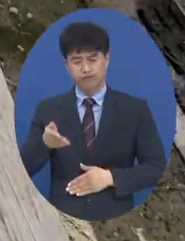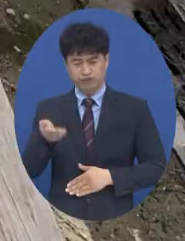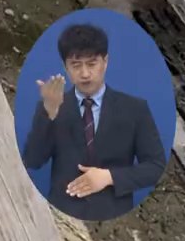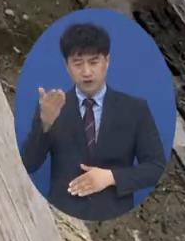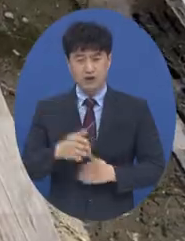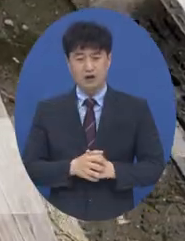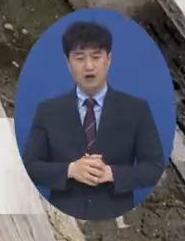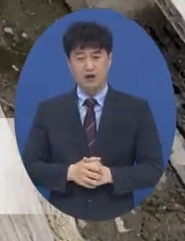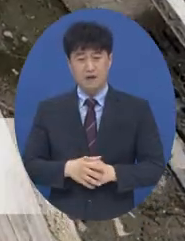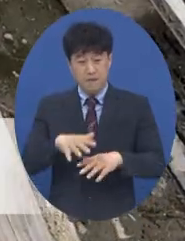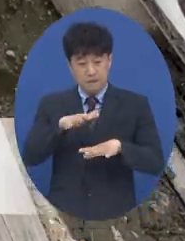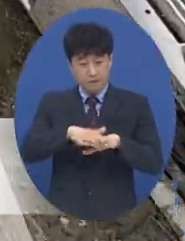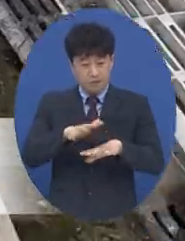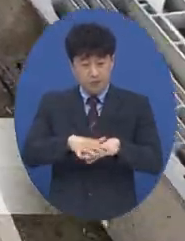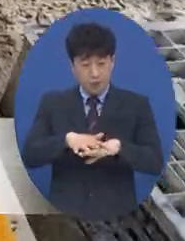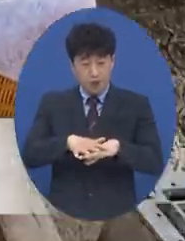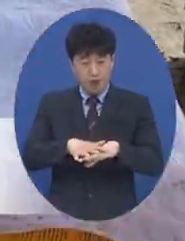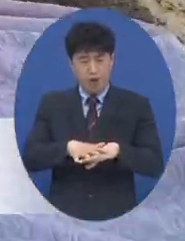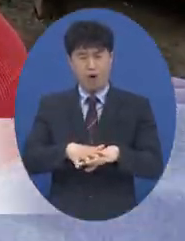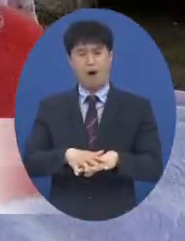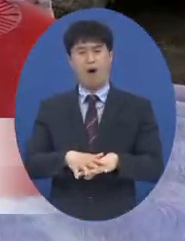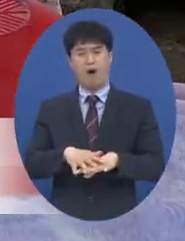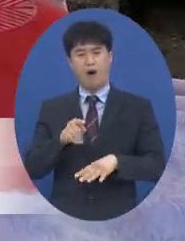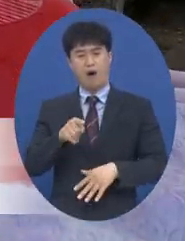넘습니다. 강망으로